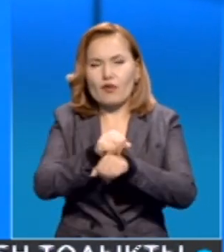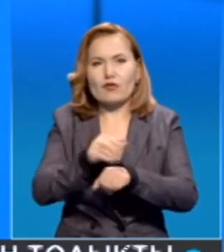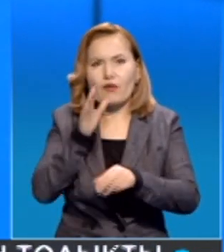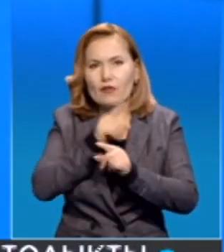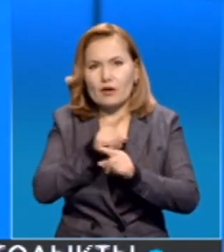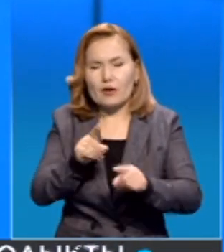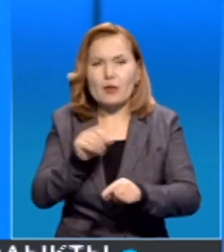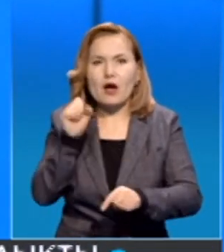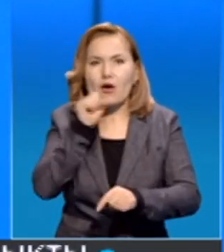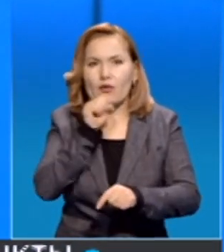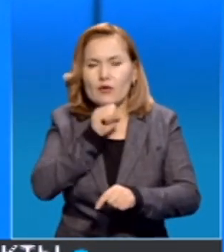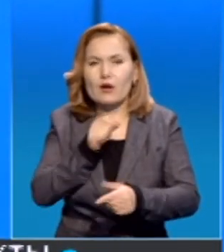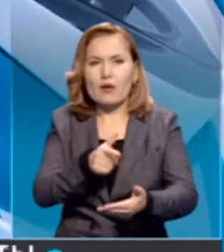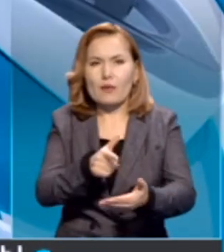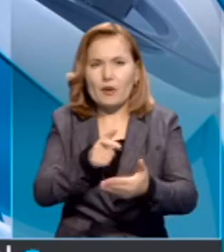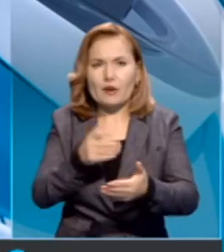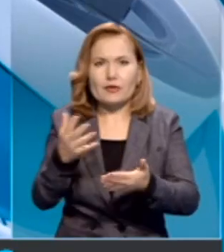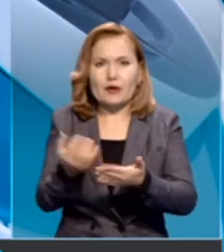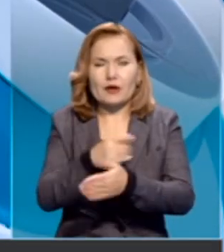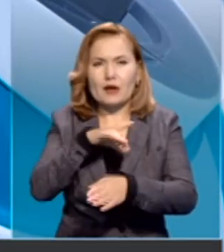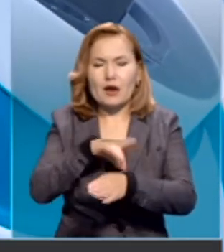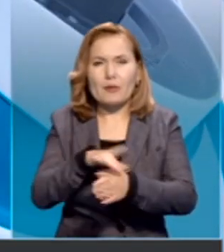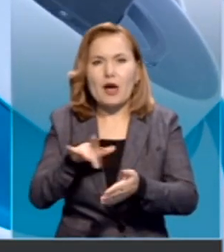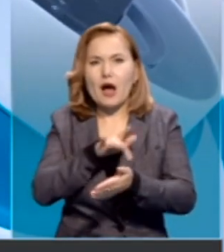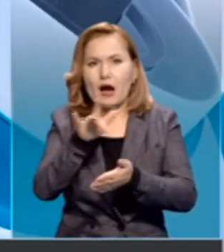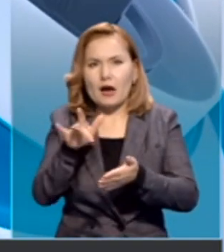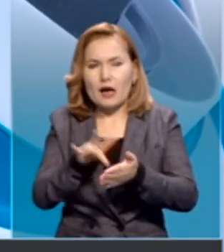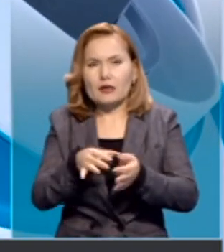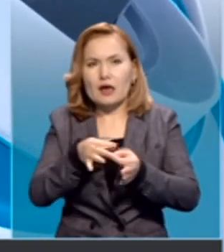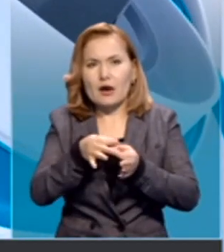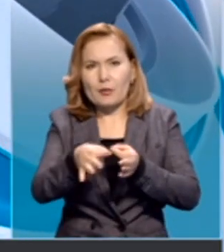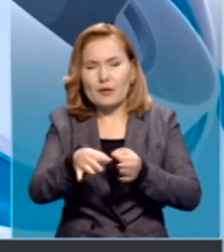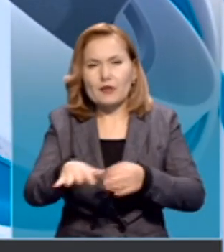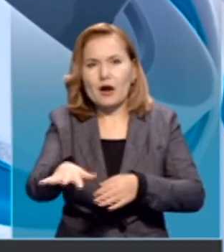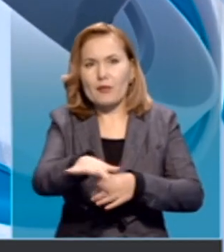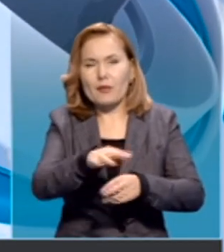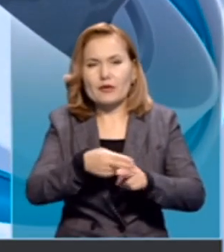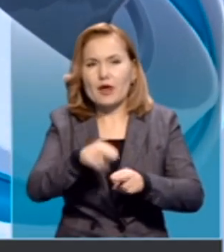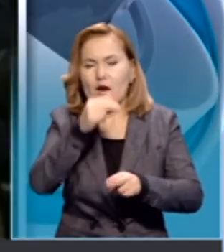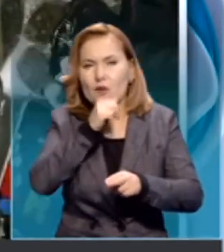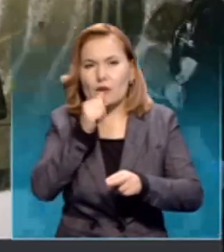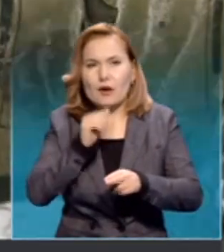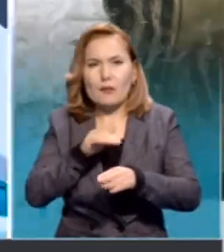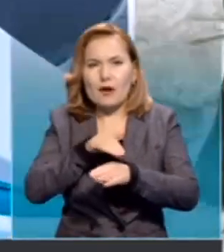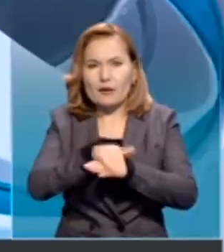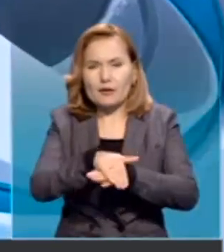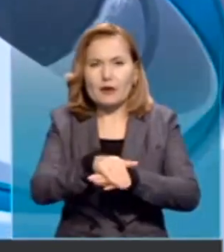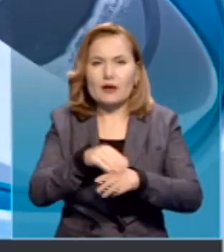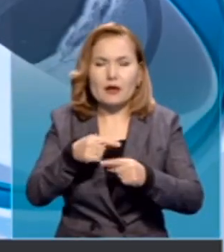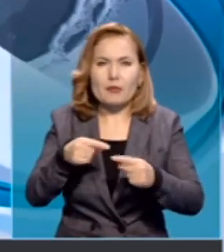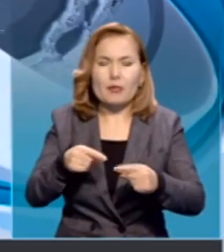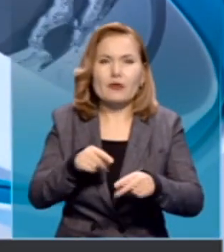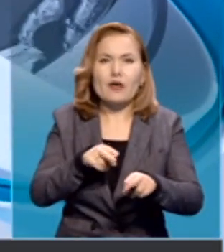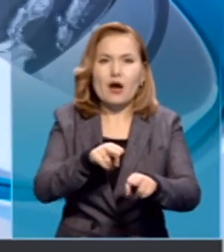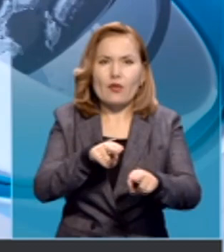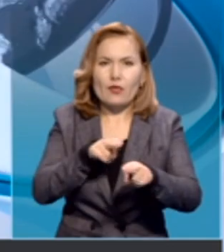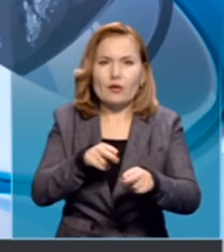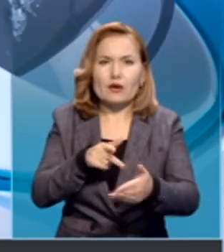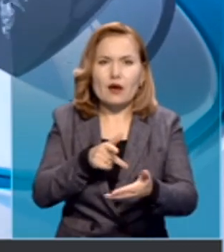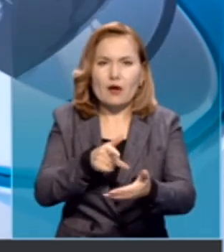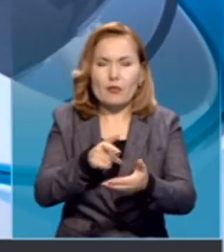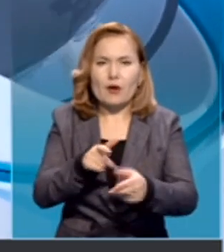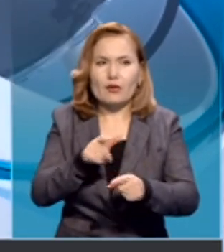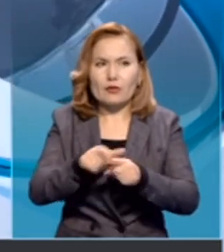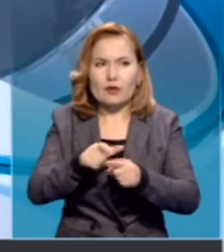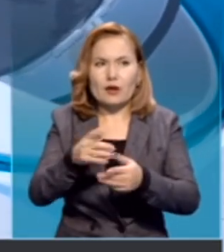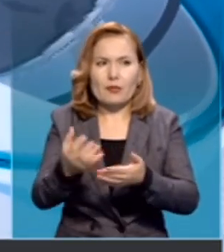Полиция қызметкерлері жедел іздестіру кезінде қала іргесіндегі тектұрмас кешенінің аумағында жасырылған тапанша мен екі тегіс ұңғылы мылтықты